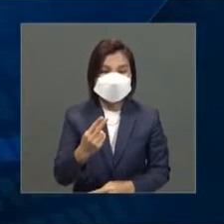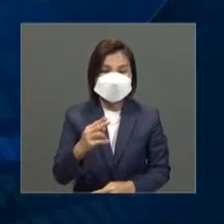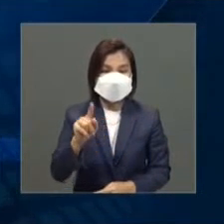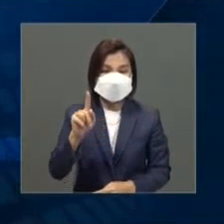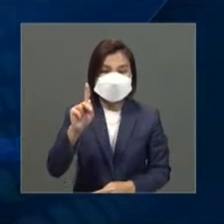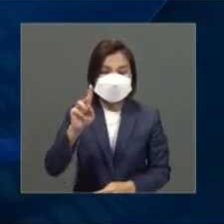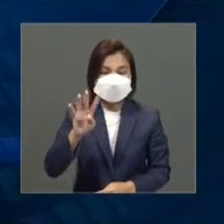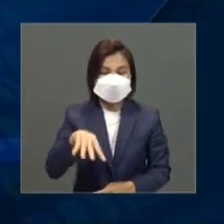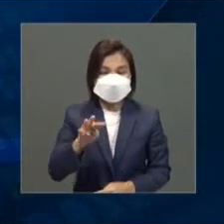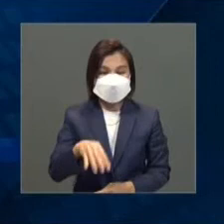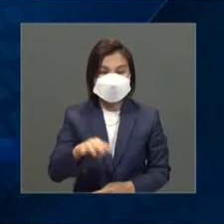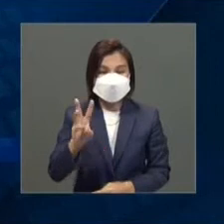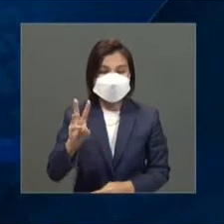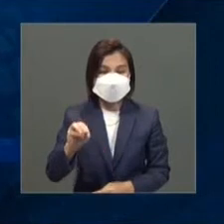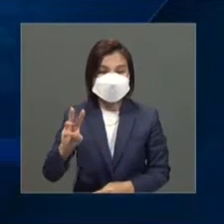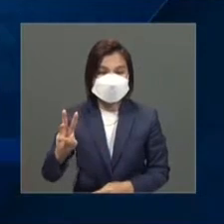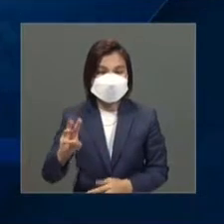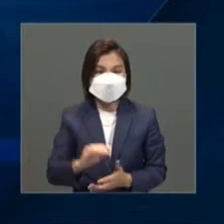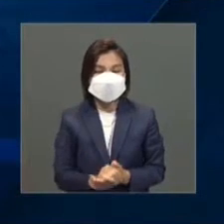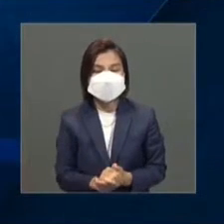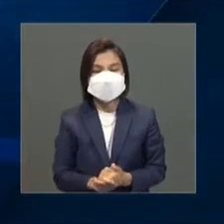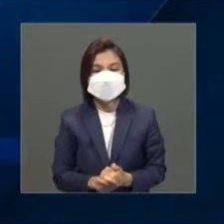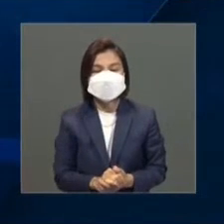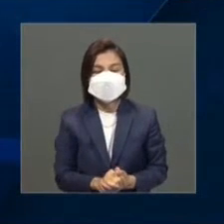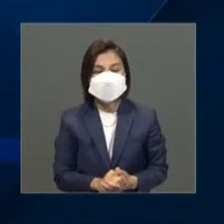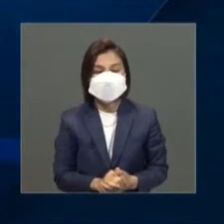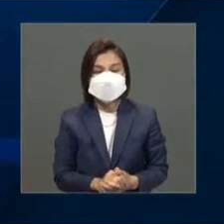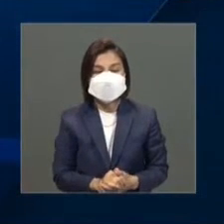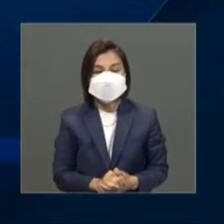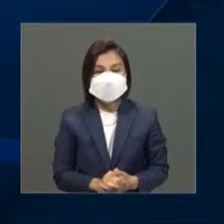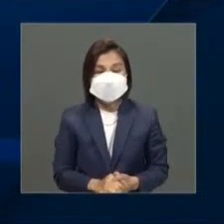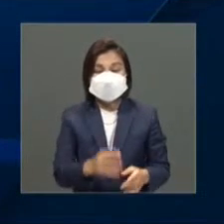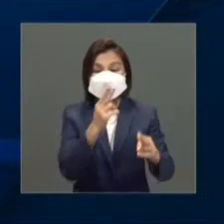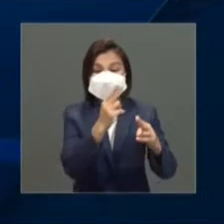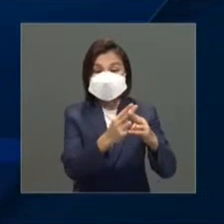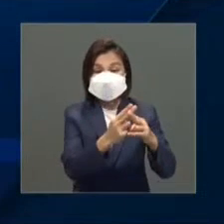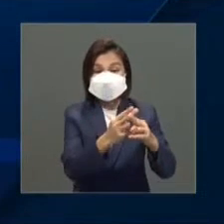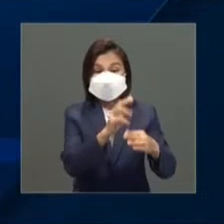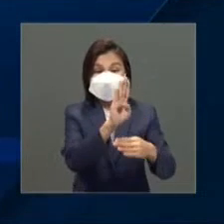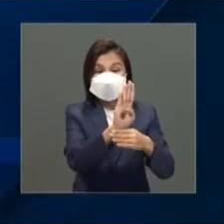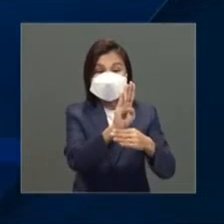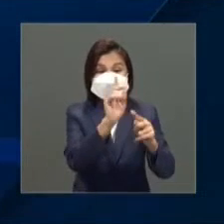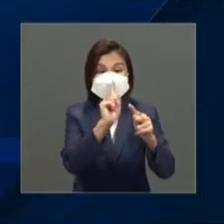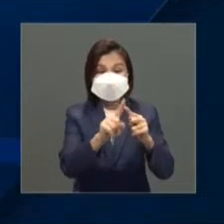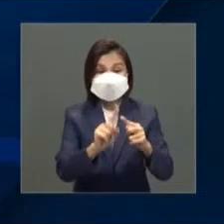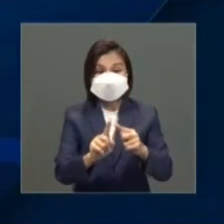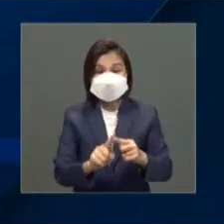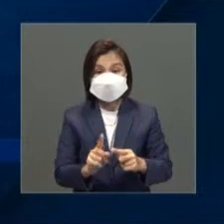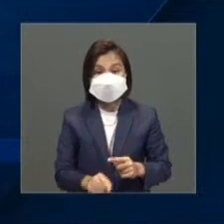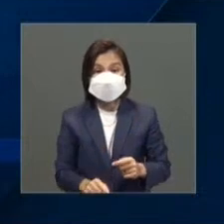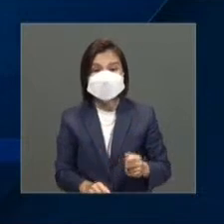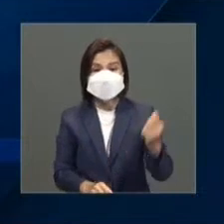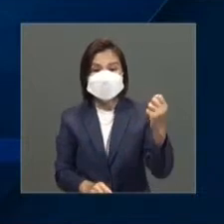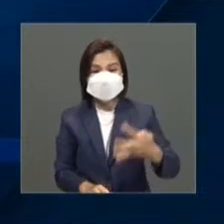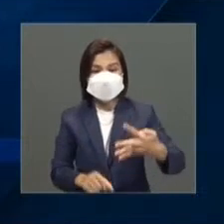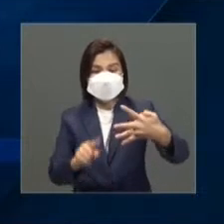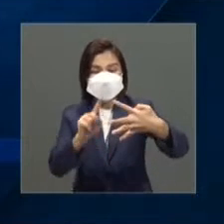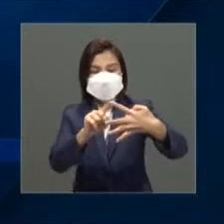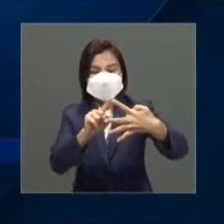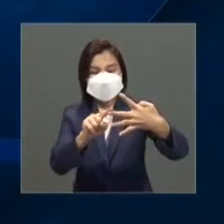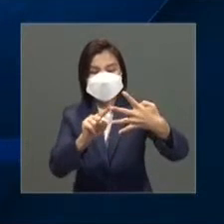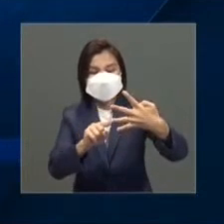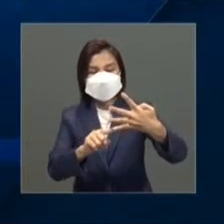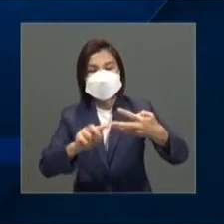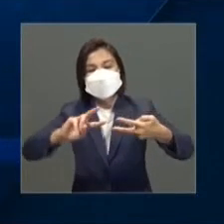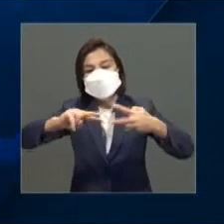414,066 รายนะครับภาพถัดไปครับถ้าแยกยี่ห้อของวัคซีนนะครับที่ฉีดนะครับไม่ว่าจะเป็นเข็มใดก็ต